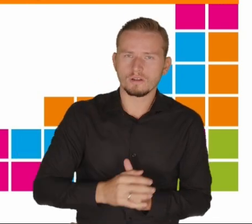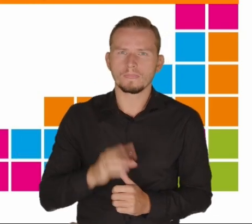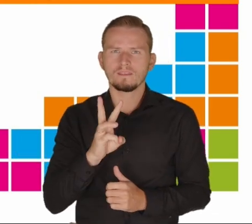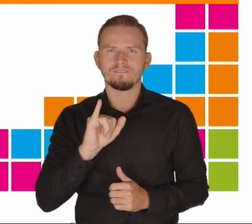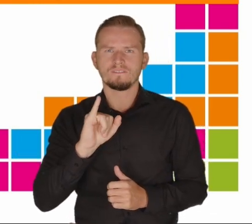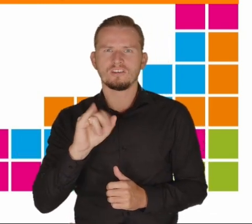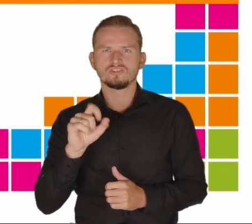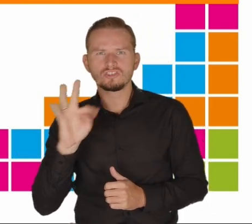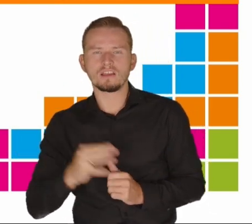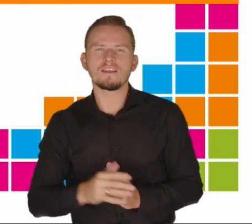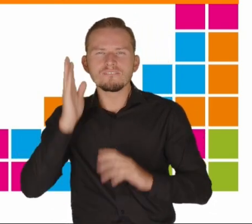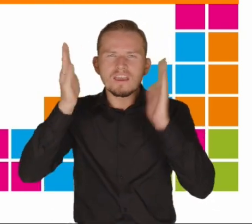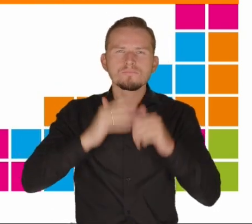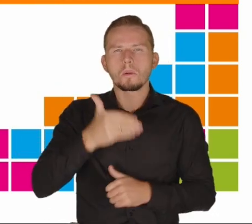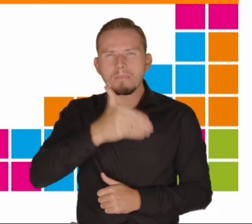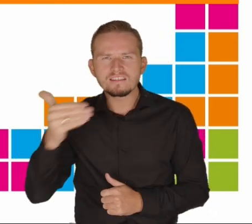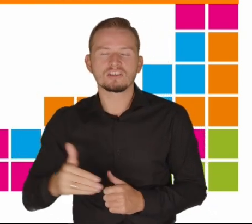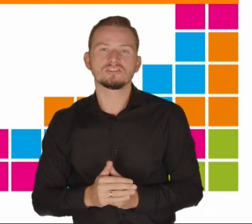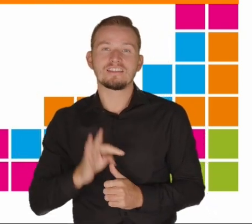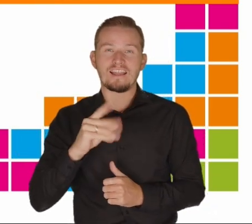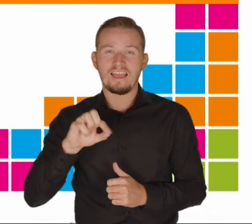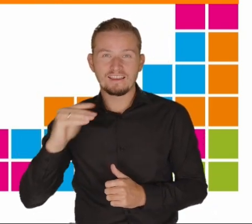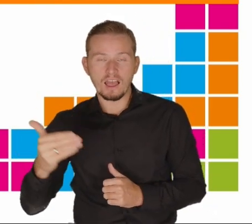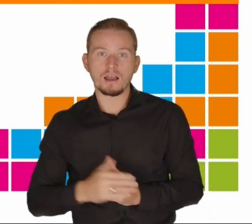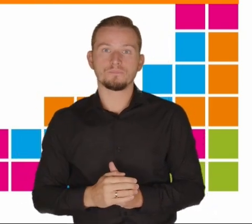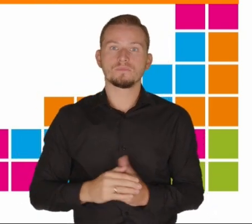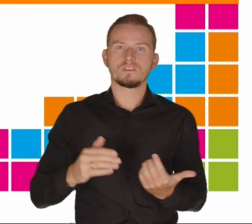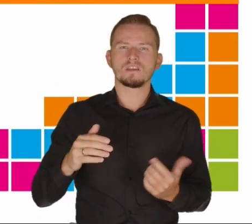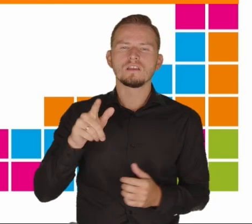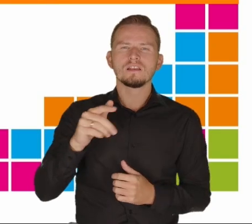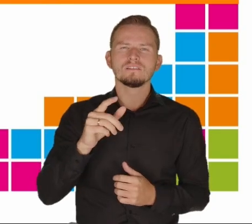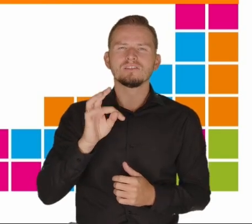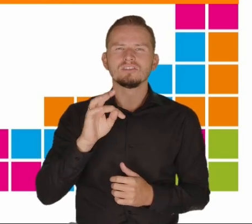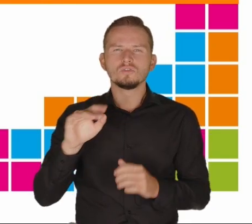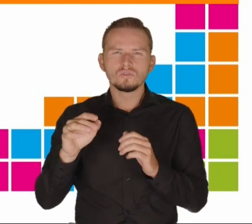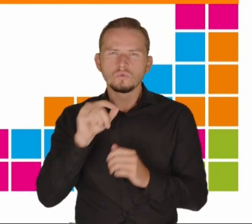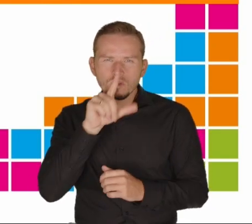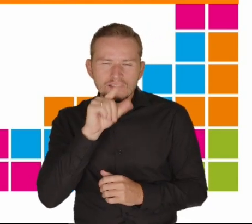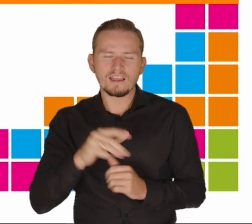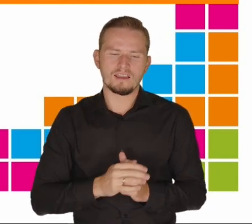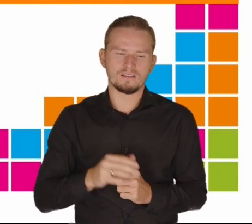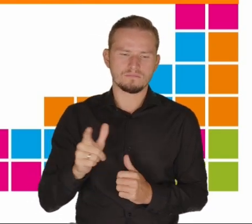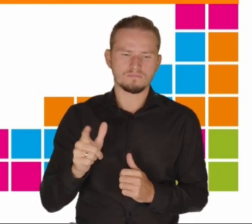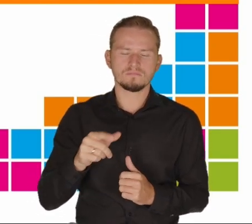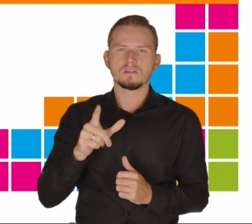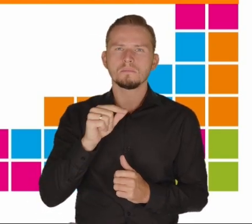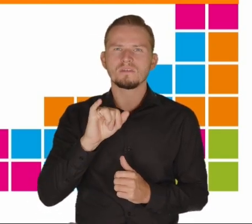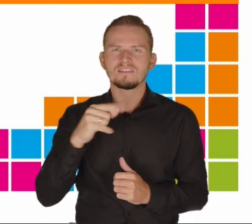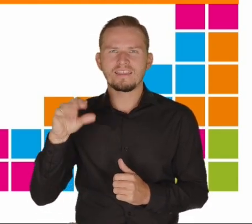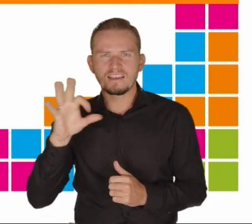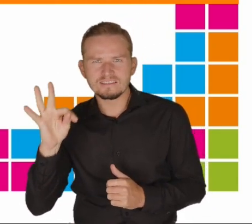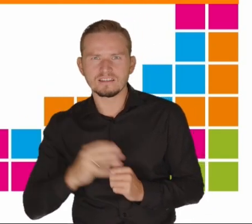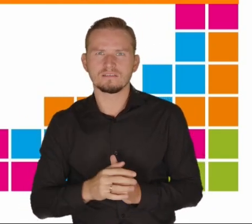WeChat, Facebook Messenger, Telegram, Douyin, Snapchat, Kwashu, Twitter, Sina, Weeby, Kuku, Pinterest,